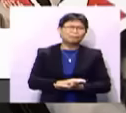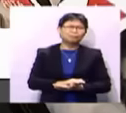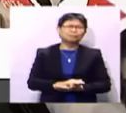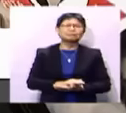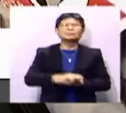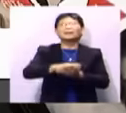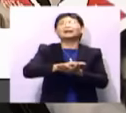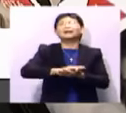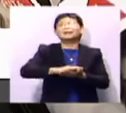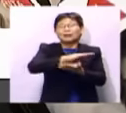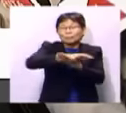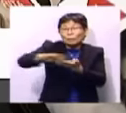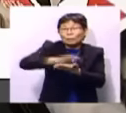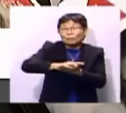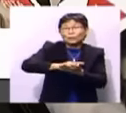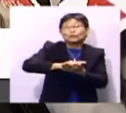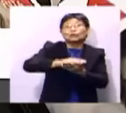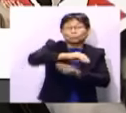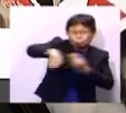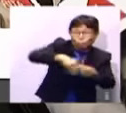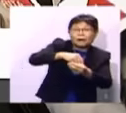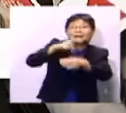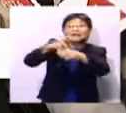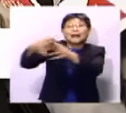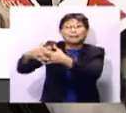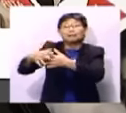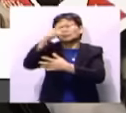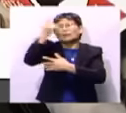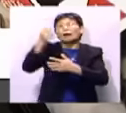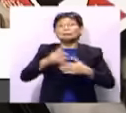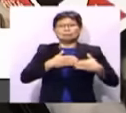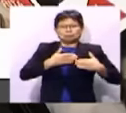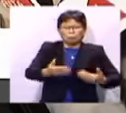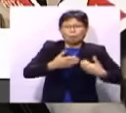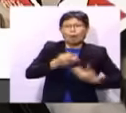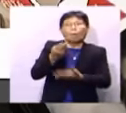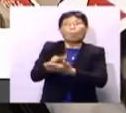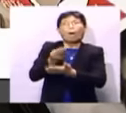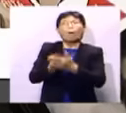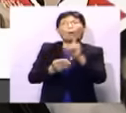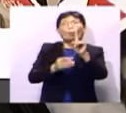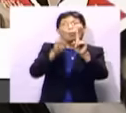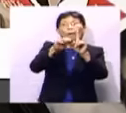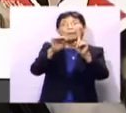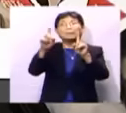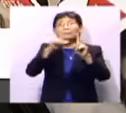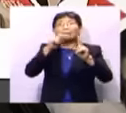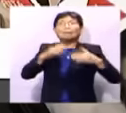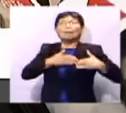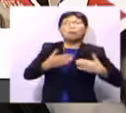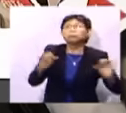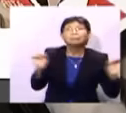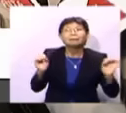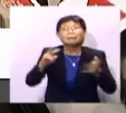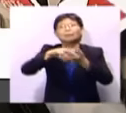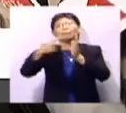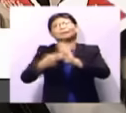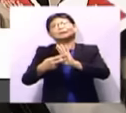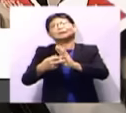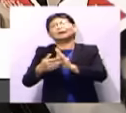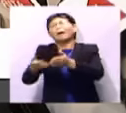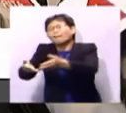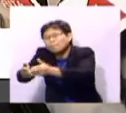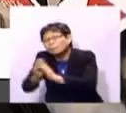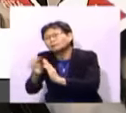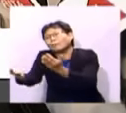in America. Kerana tidak ada pengakuan bahawa duit ini adalah duit Malaysia, maka tidak ada tuntutan